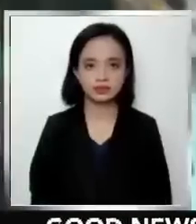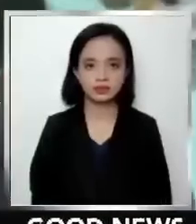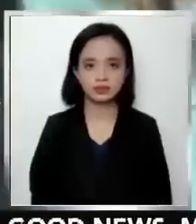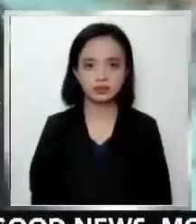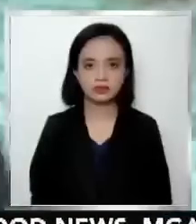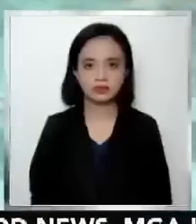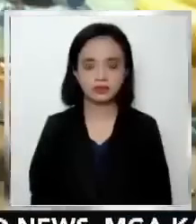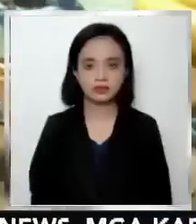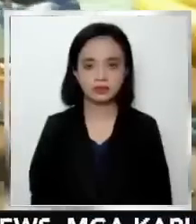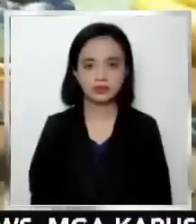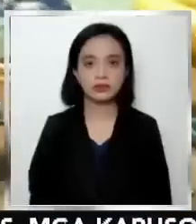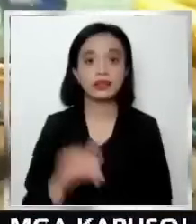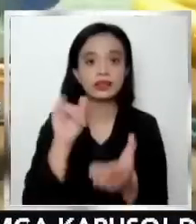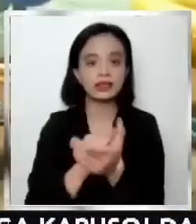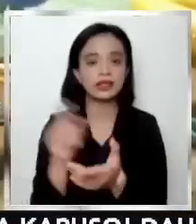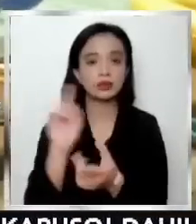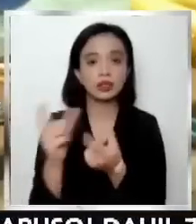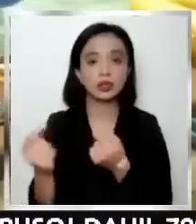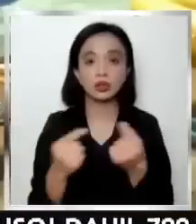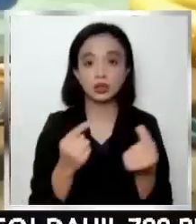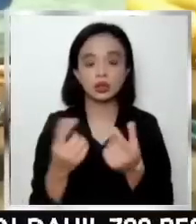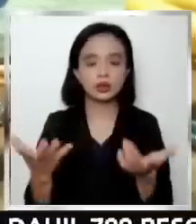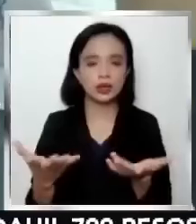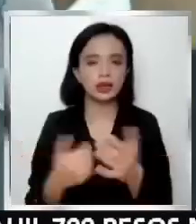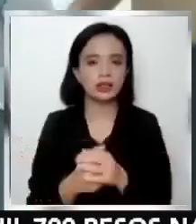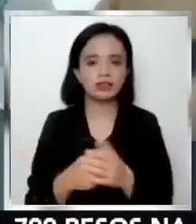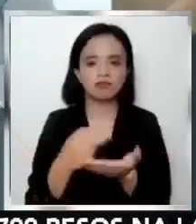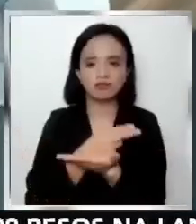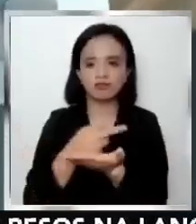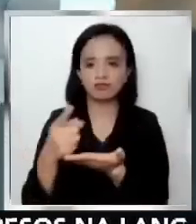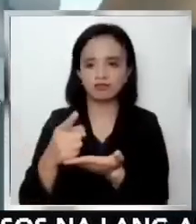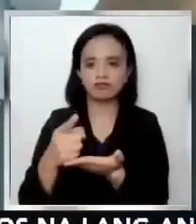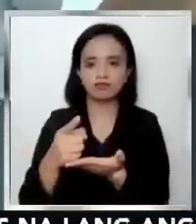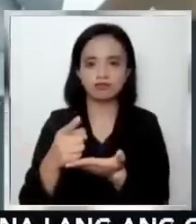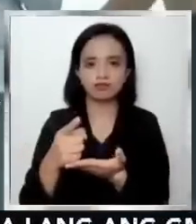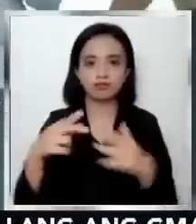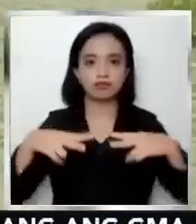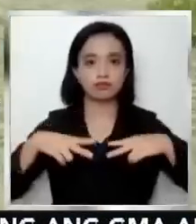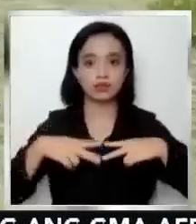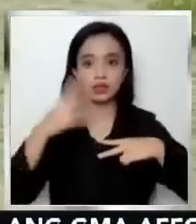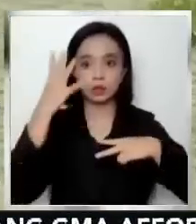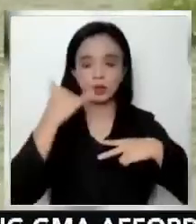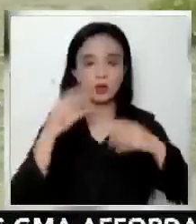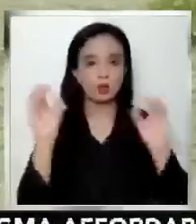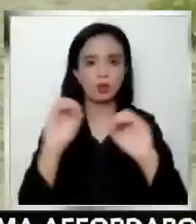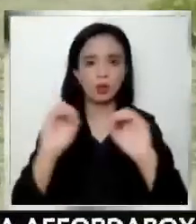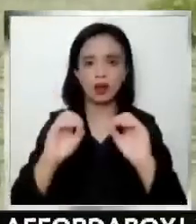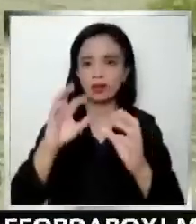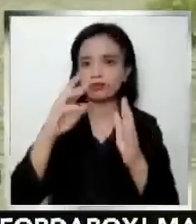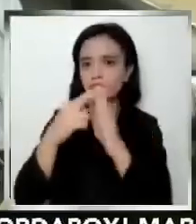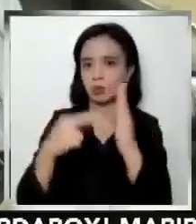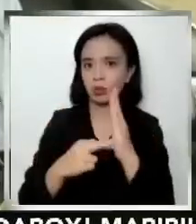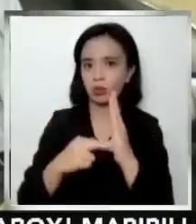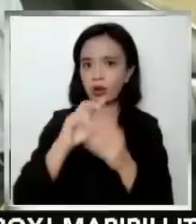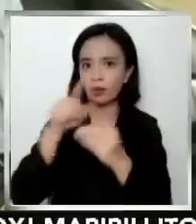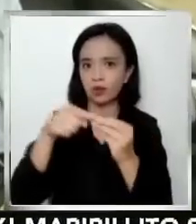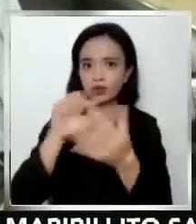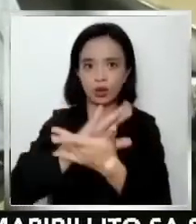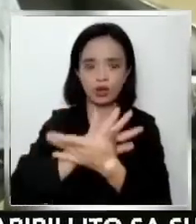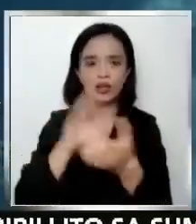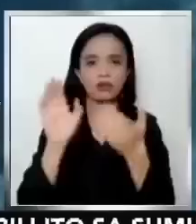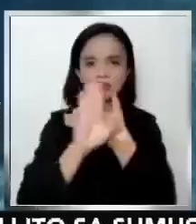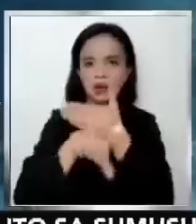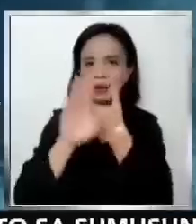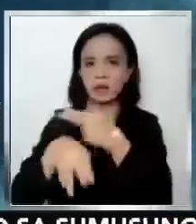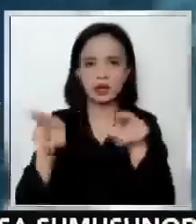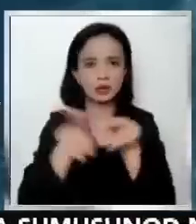Ganito ang eksena sa ilang pasyalan sa bansa ngayong long Holy Week break. Dahil wala na halos COVID restrictions, balik na sa dati ang karamihan, walang suot na face